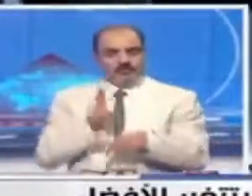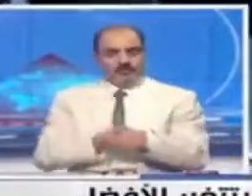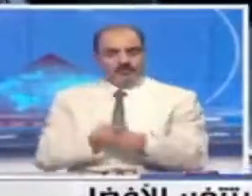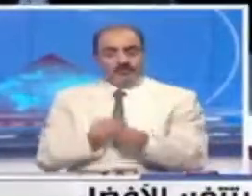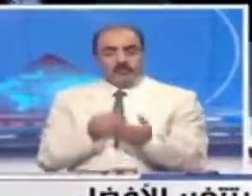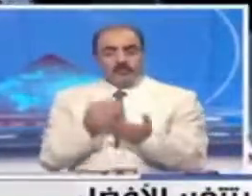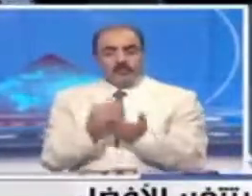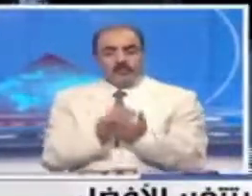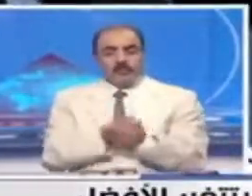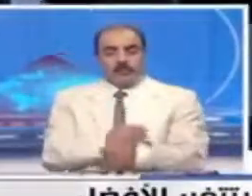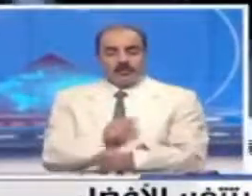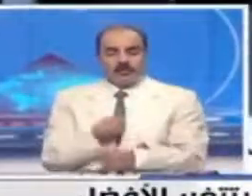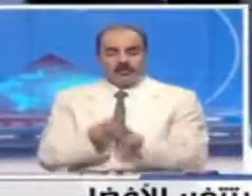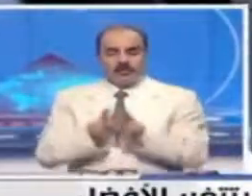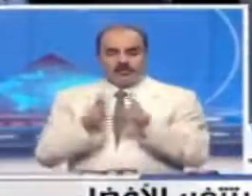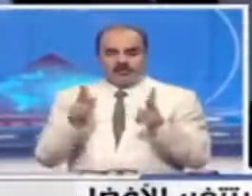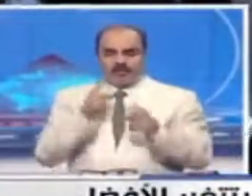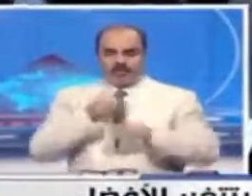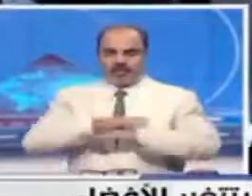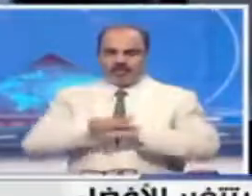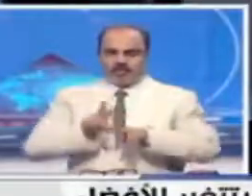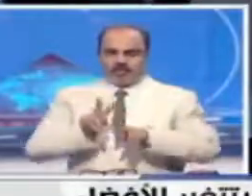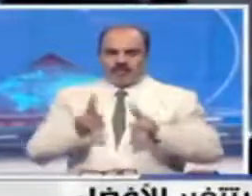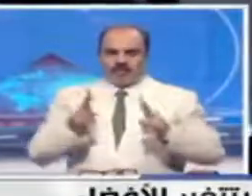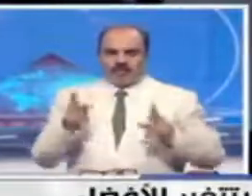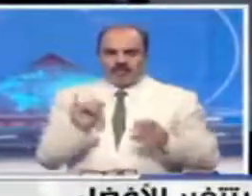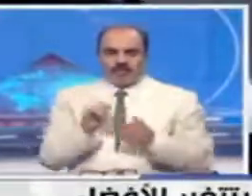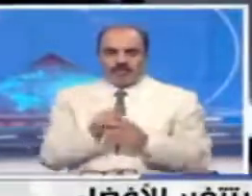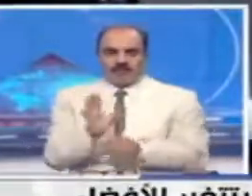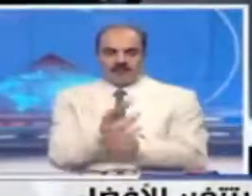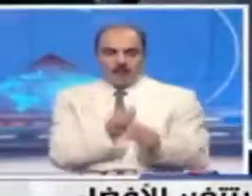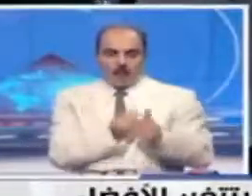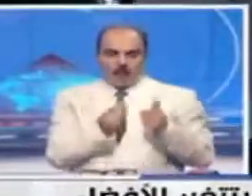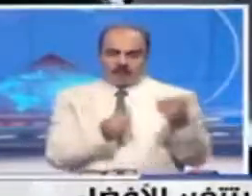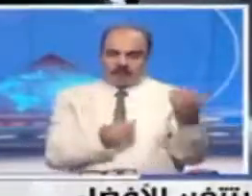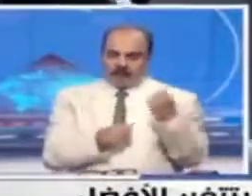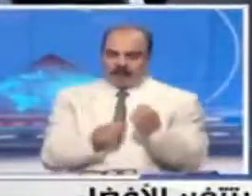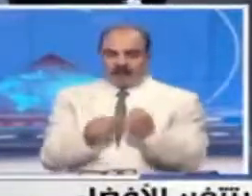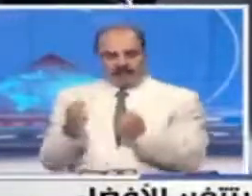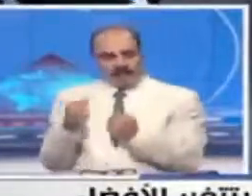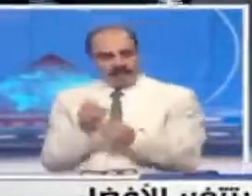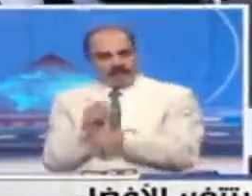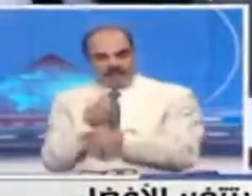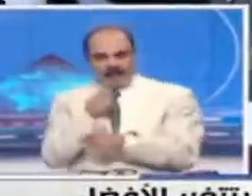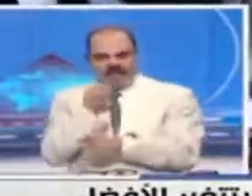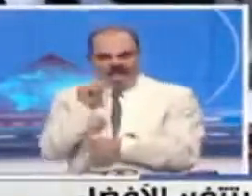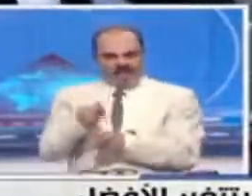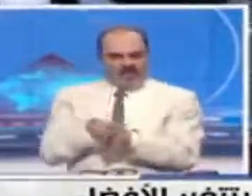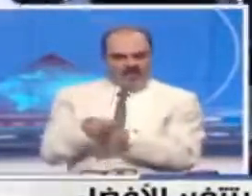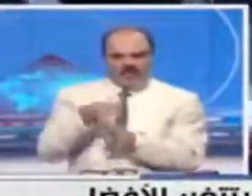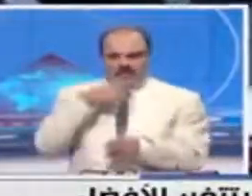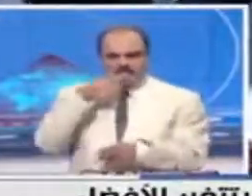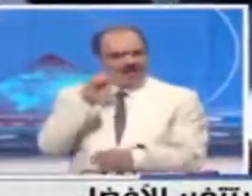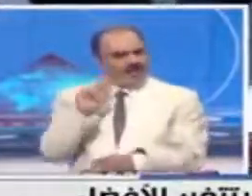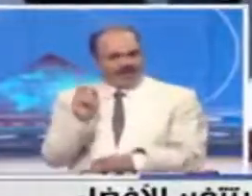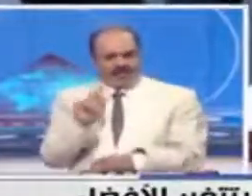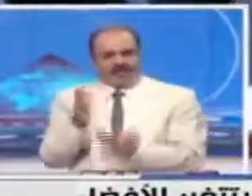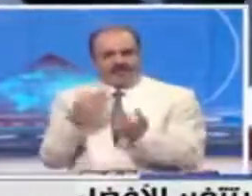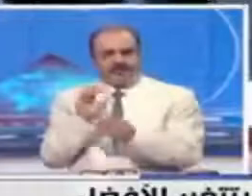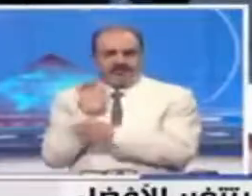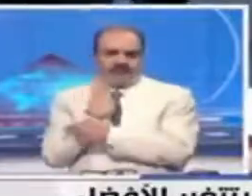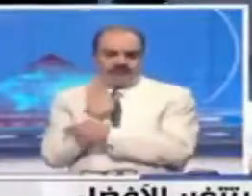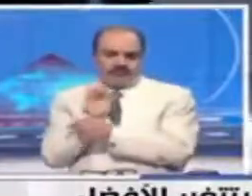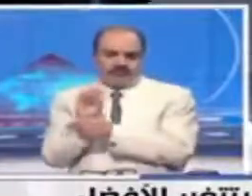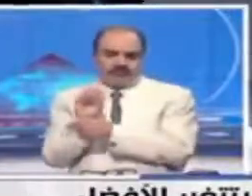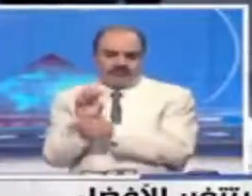نتابع التغير السلوك اللي هيتم. بنشجع الأسر، مش بنلومها ولا بنعمل أي حاجة